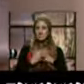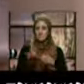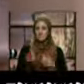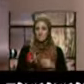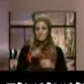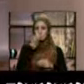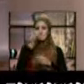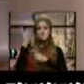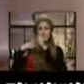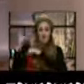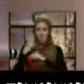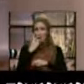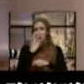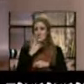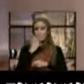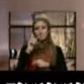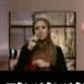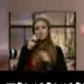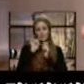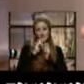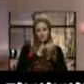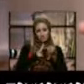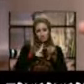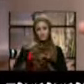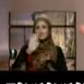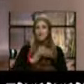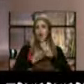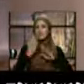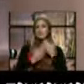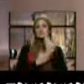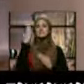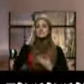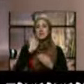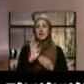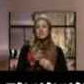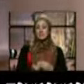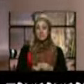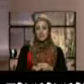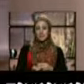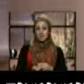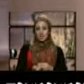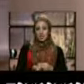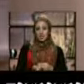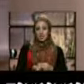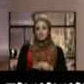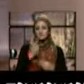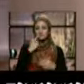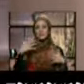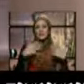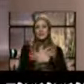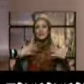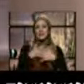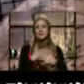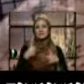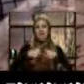كالنعل بالنعل والقدة بالقدة. فالقضية الكبيرة ان احنا عايزين نعمل يا استاذ عيد الزواج.